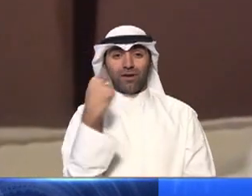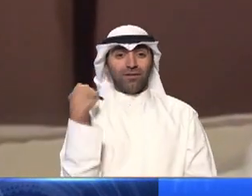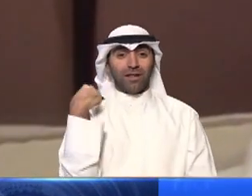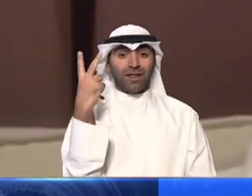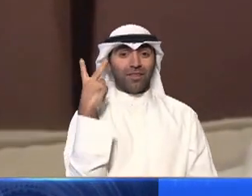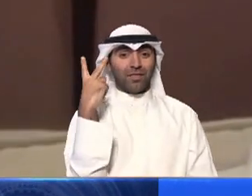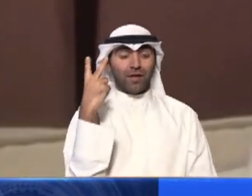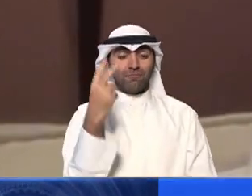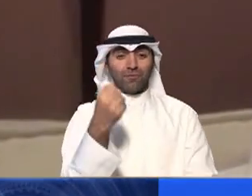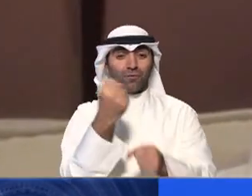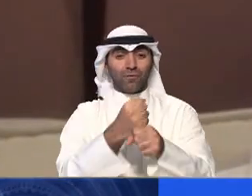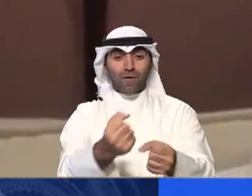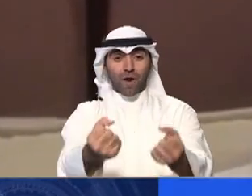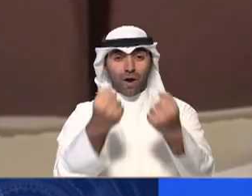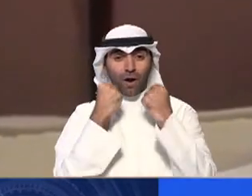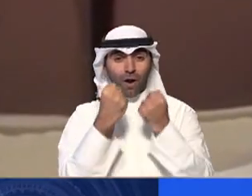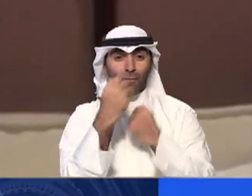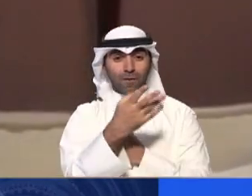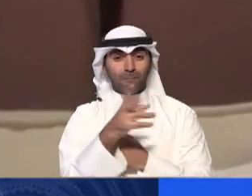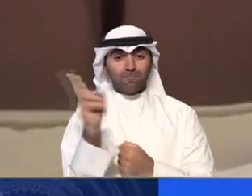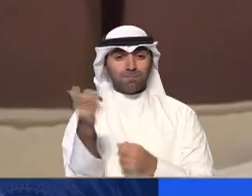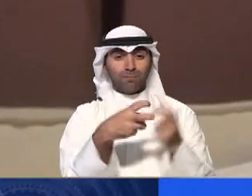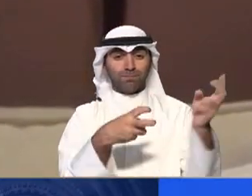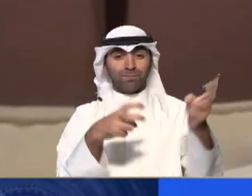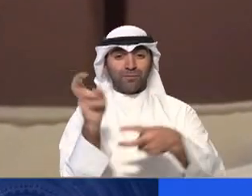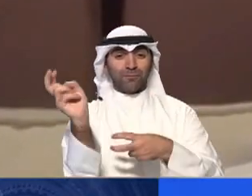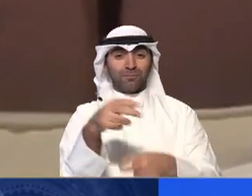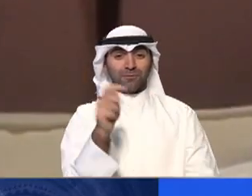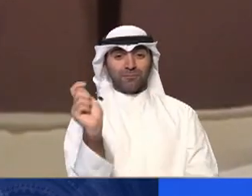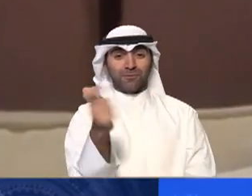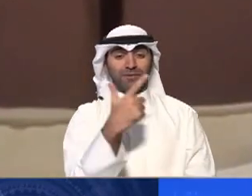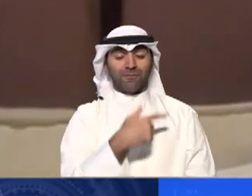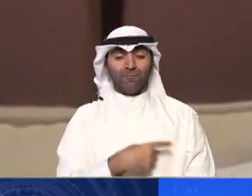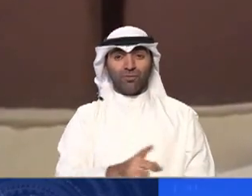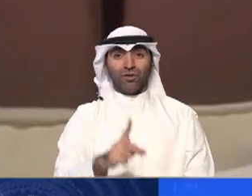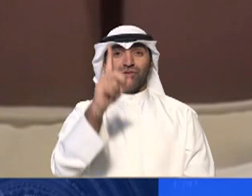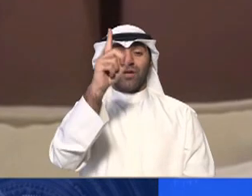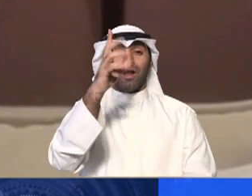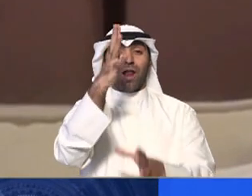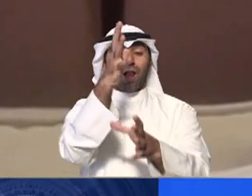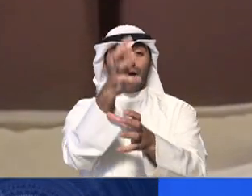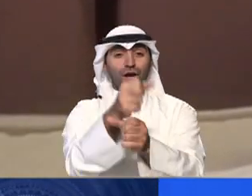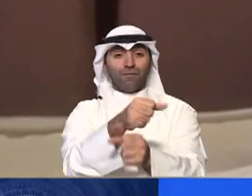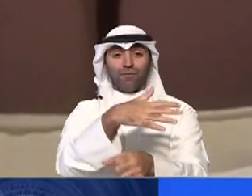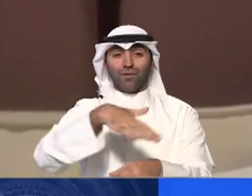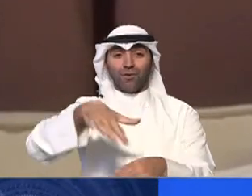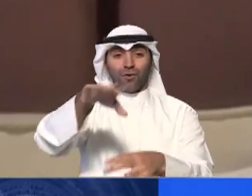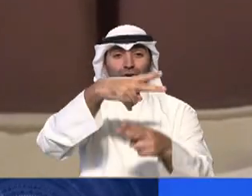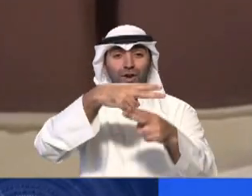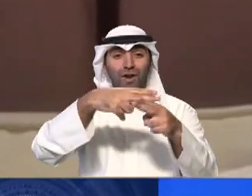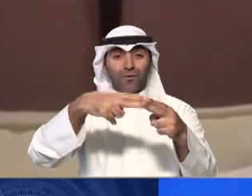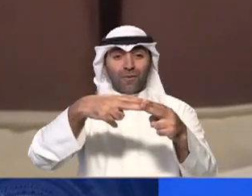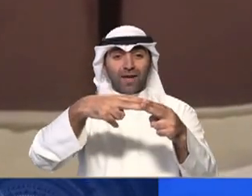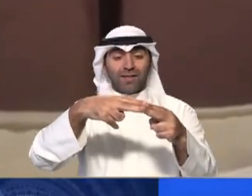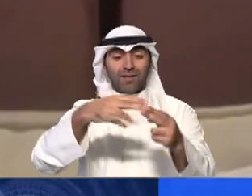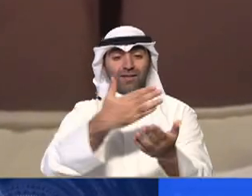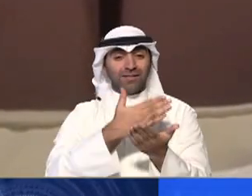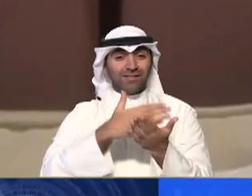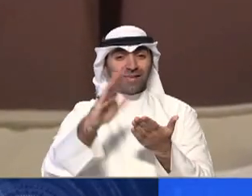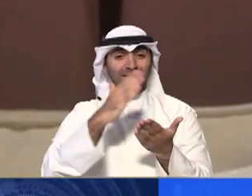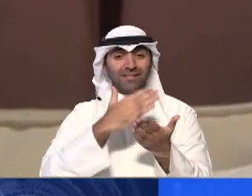شيء. وإن شاء الله الله يشفي كل مريض، والله يفك عوق كل مريض. وهذا المرض